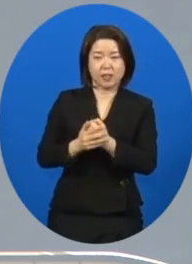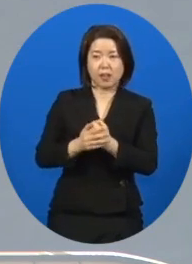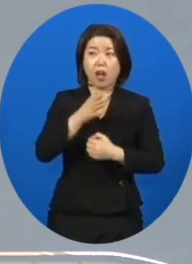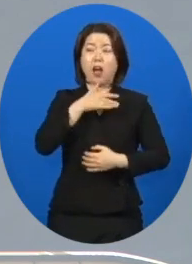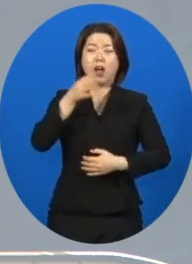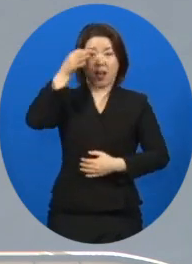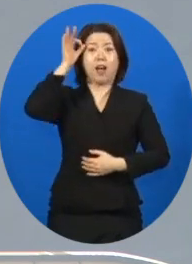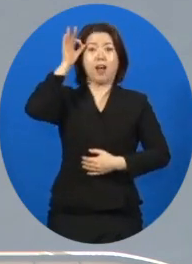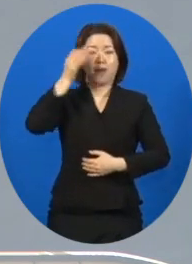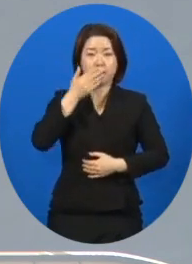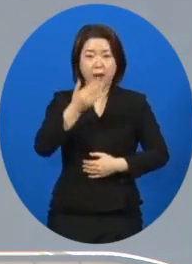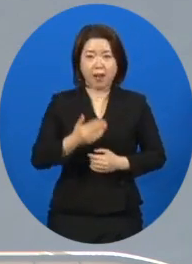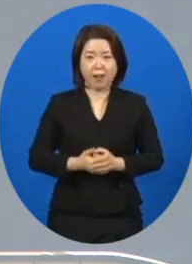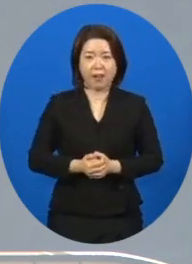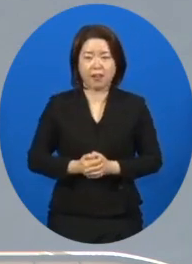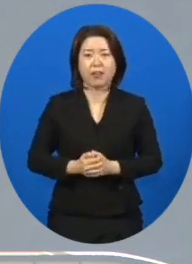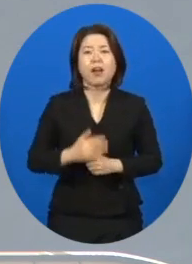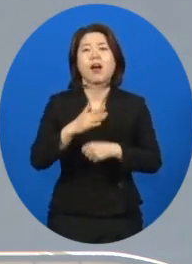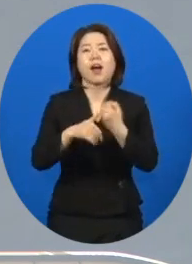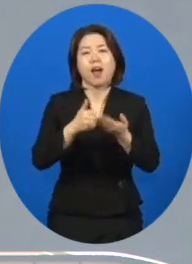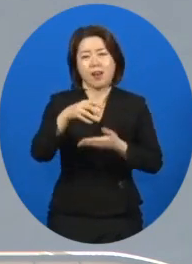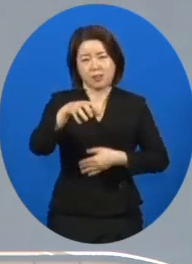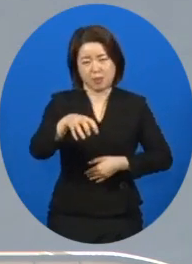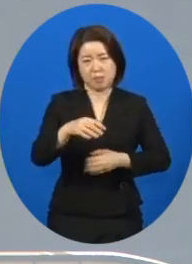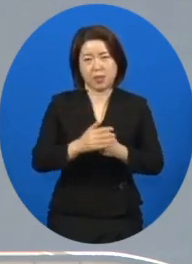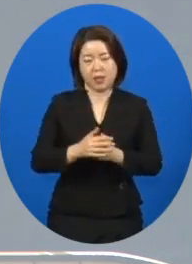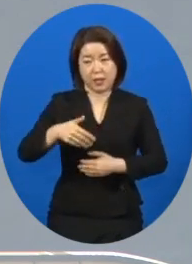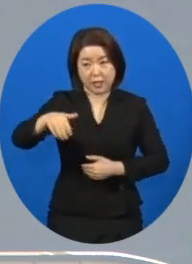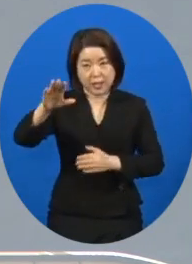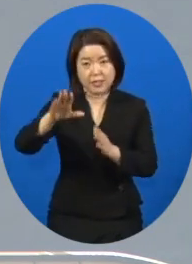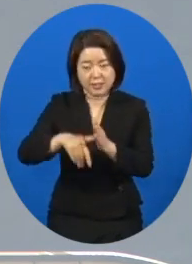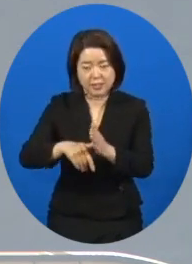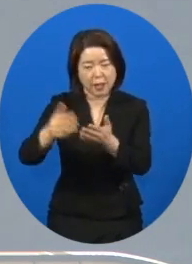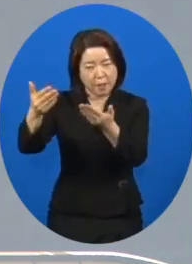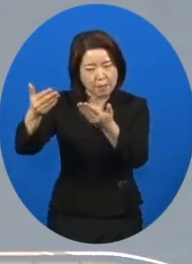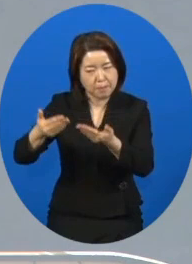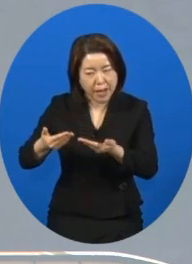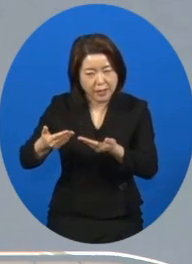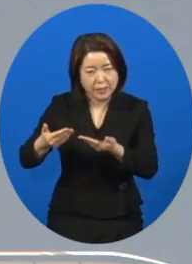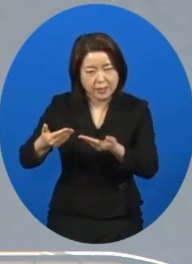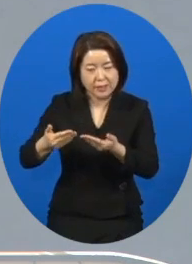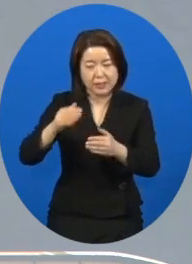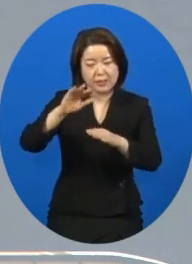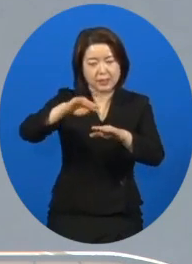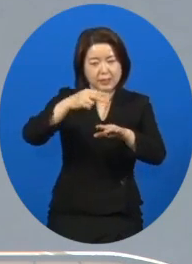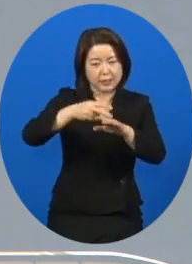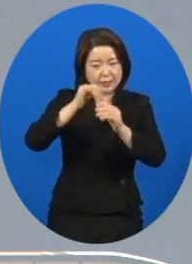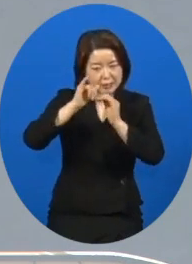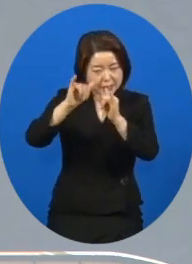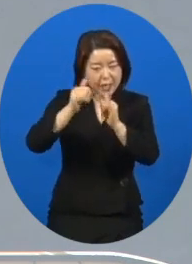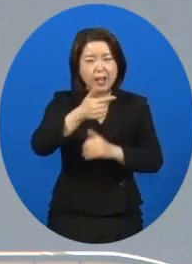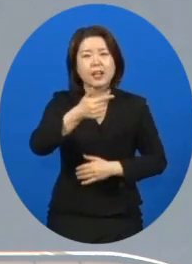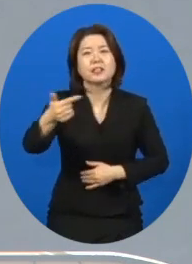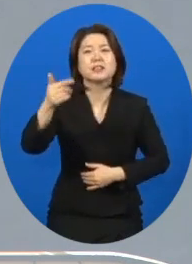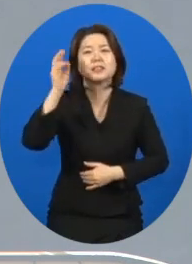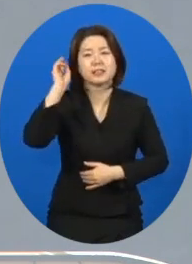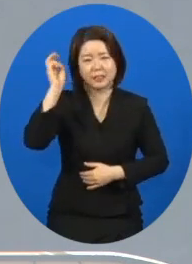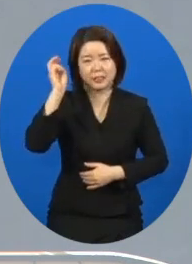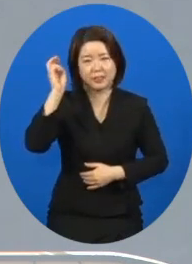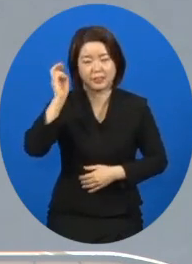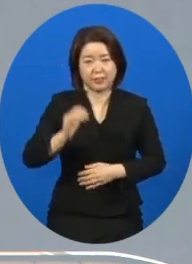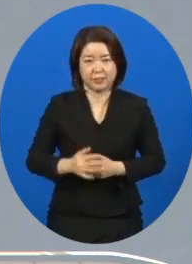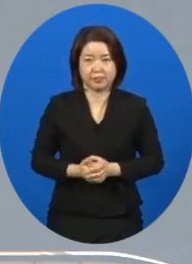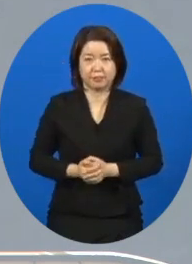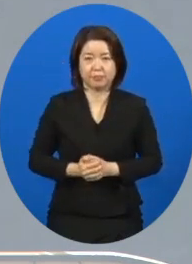깨달아요. 하나님 앞에 갔을 때 받을 상급이 크구나.